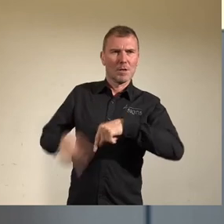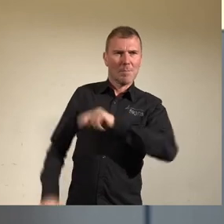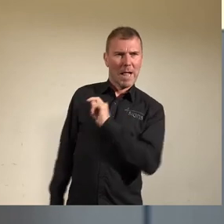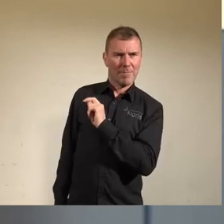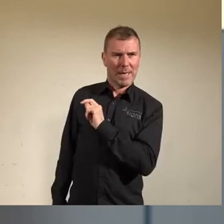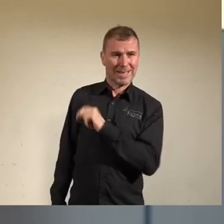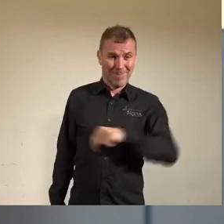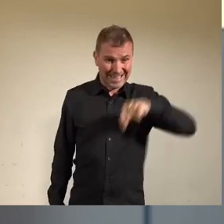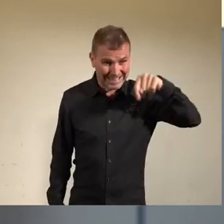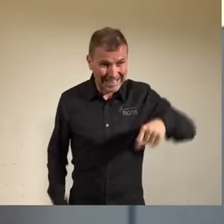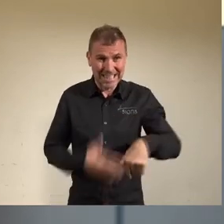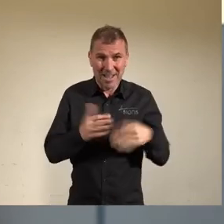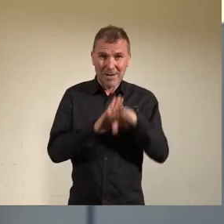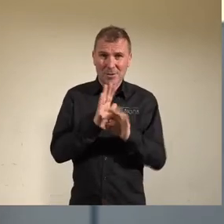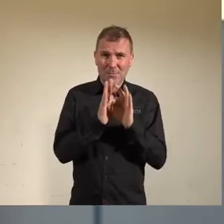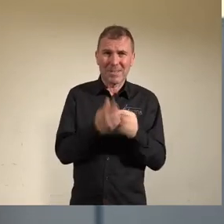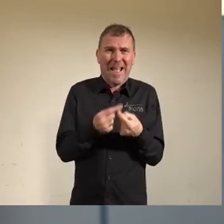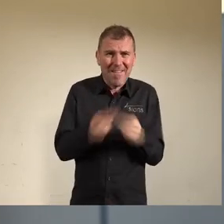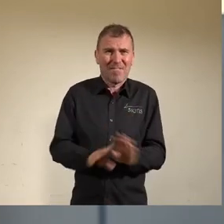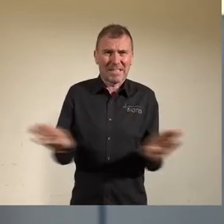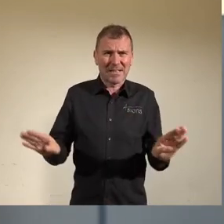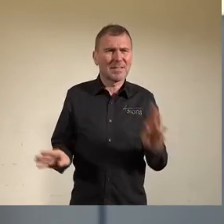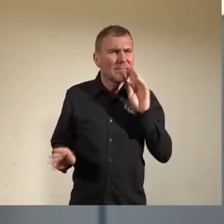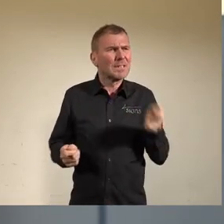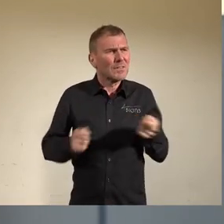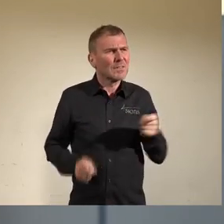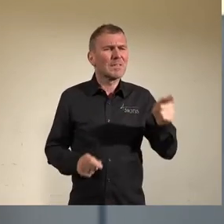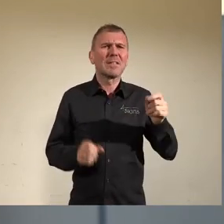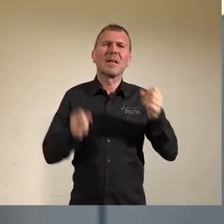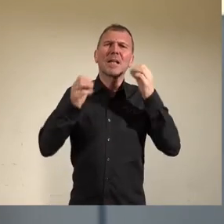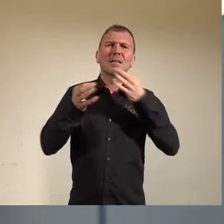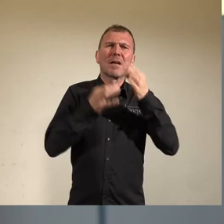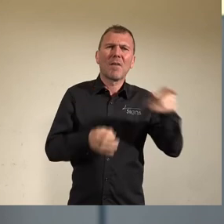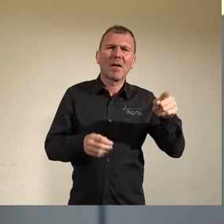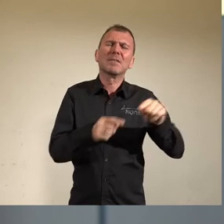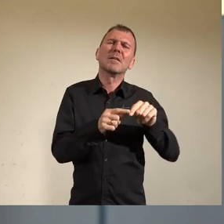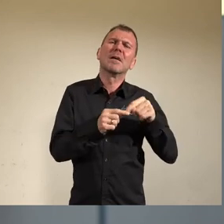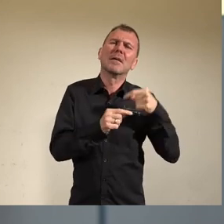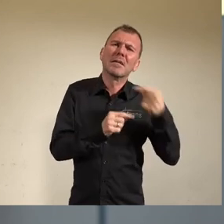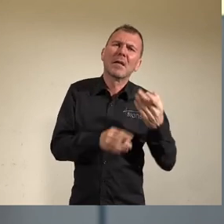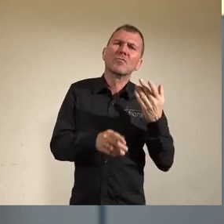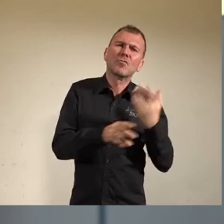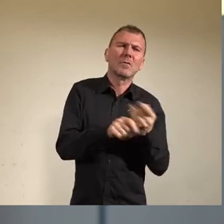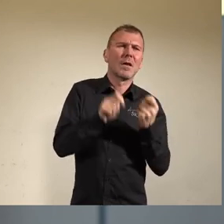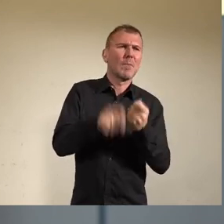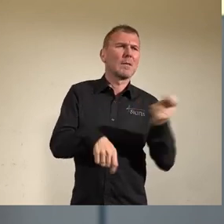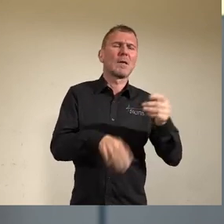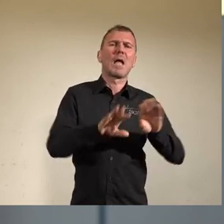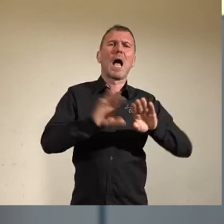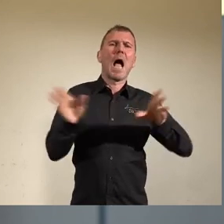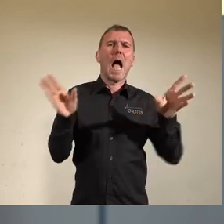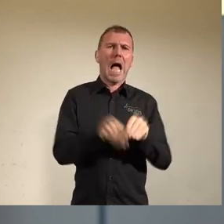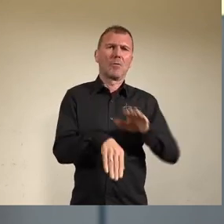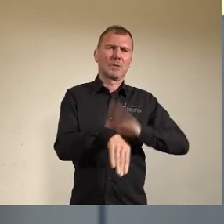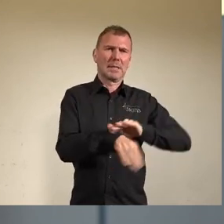hier bei diesem Tagesordnungspunkt gerade geht, nehmen Sie sich mal bitte zurück, wenn Sie noch Klärungsfragen haben, nutzen Sie die von Ihnen ohnehin schon beantragte Auszeit, um